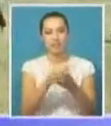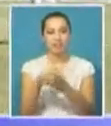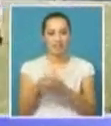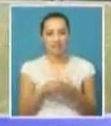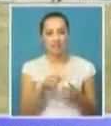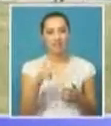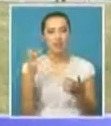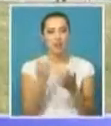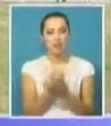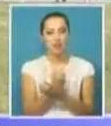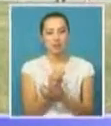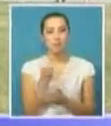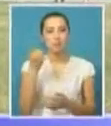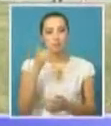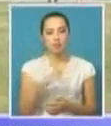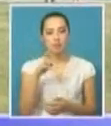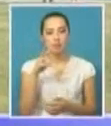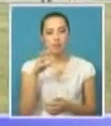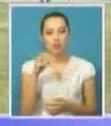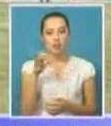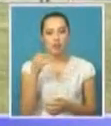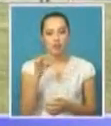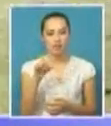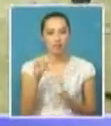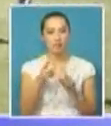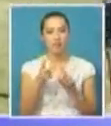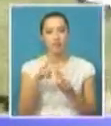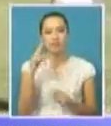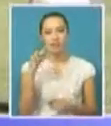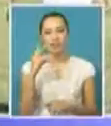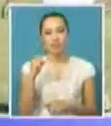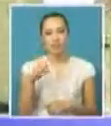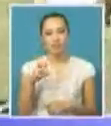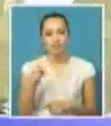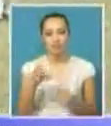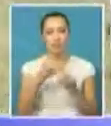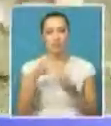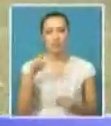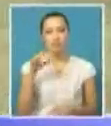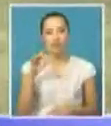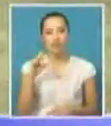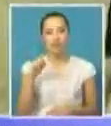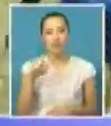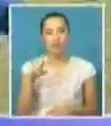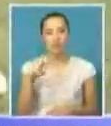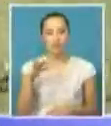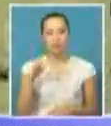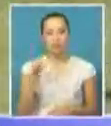арасынан топта жарып озып шыққан Мерей командасы болды. Ал екінші орынды Динамо командасы еншілесе, Пирамида командасы үшінші орынды місе